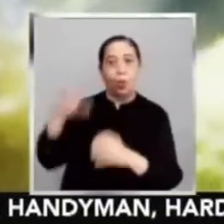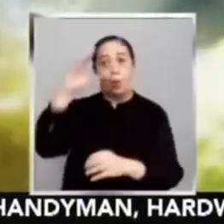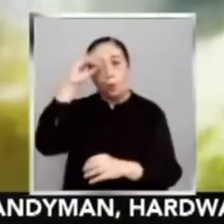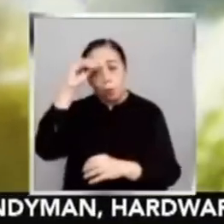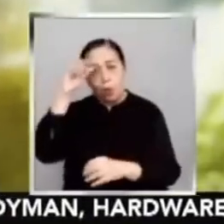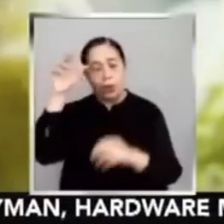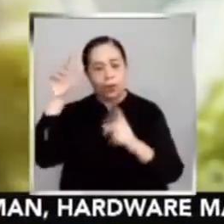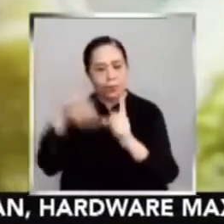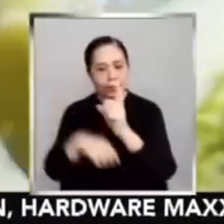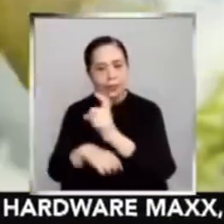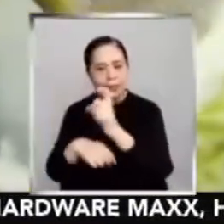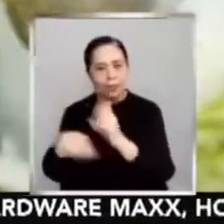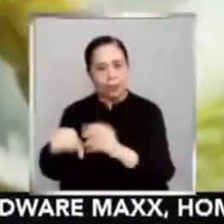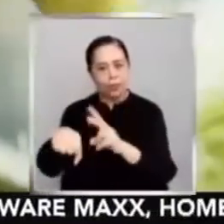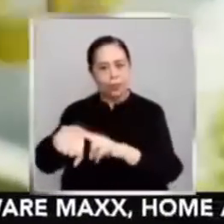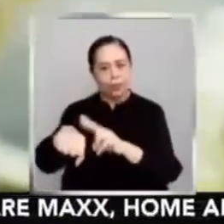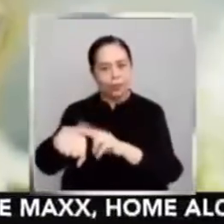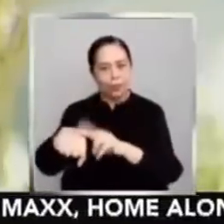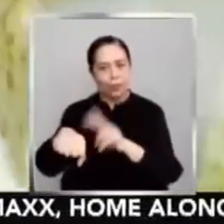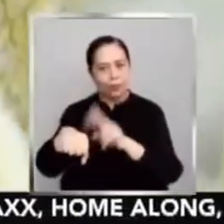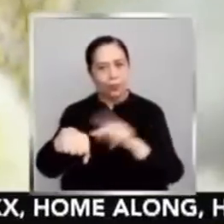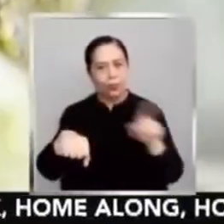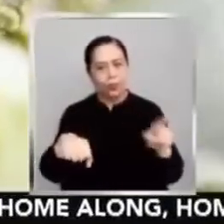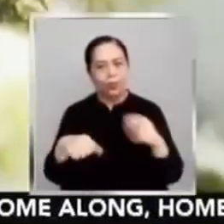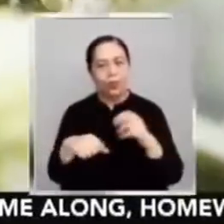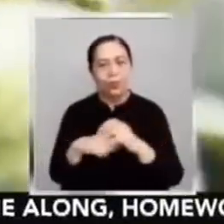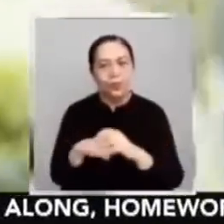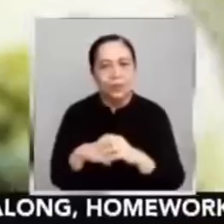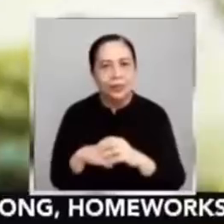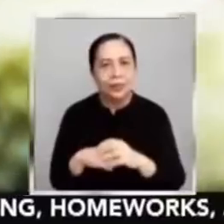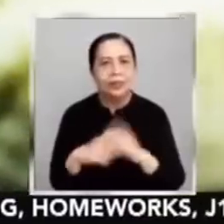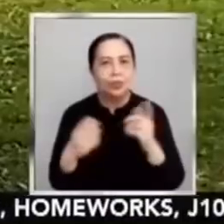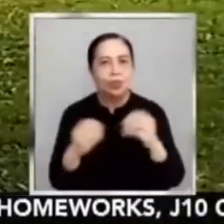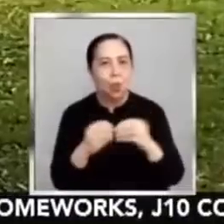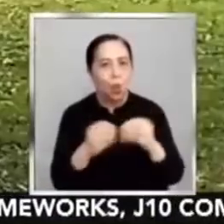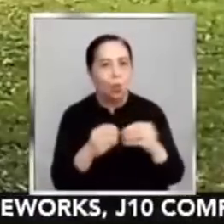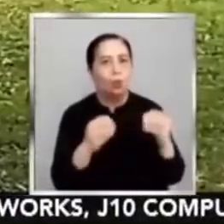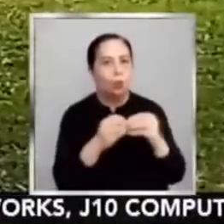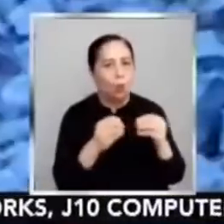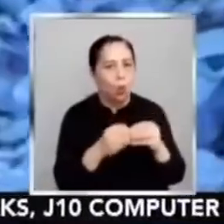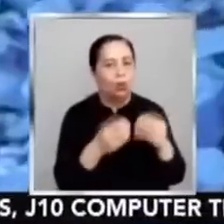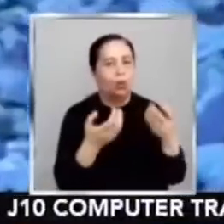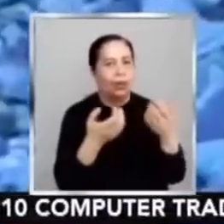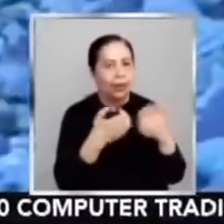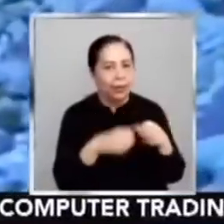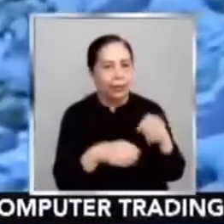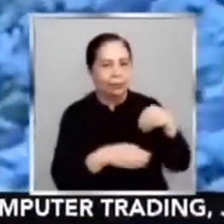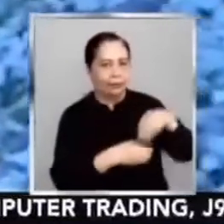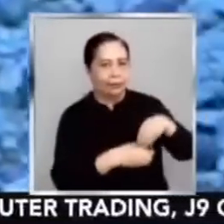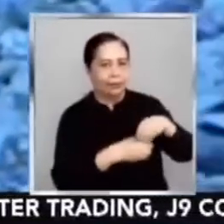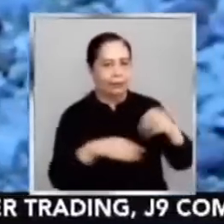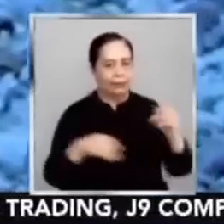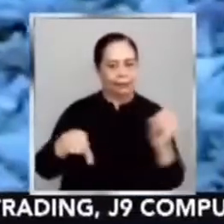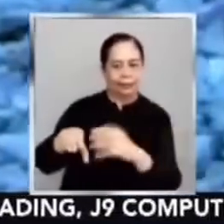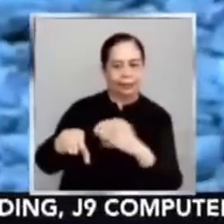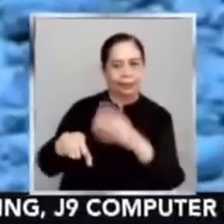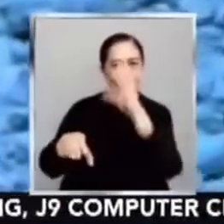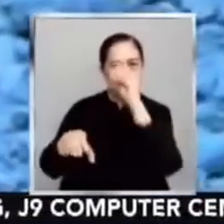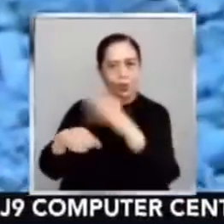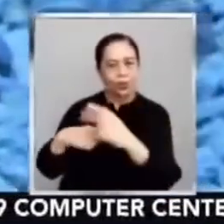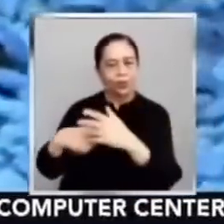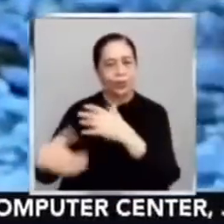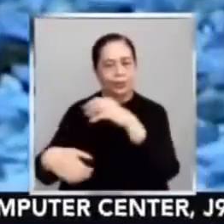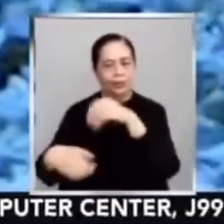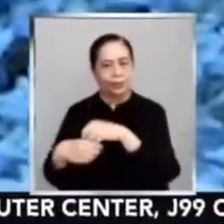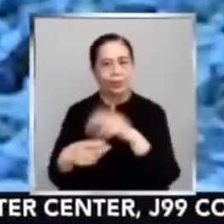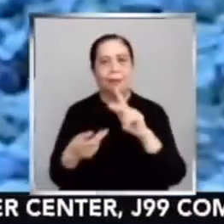up yung oras ng babaeng seahorse to lay more and more eggs within herself. Ang mga seahorse loyal sa kanilang partner o mate.